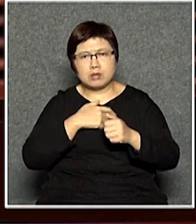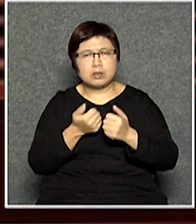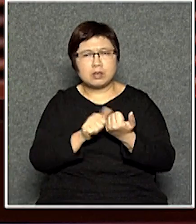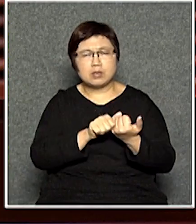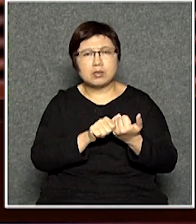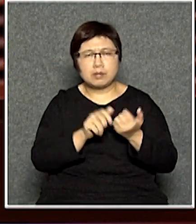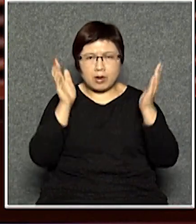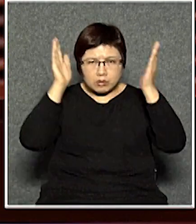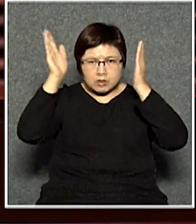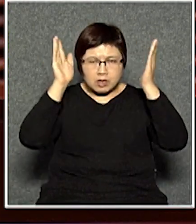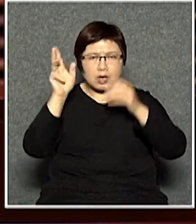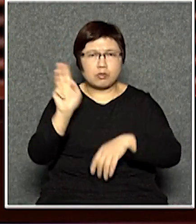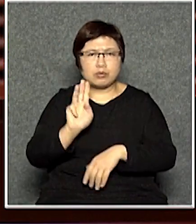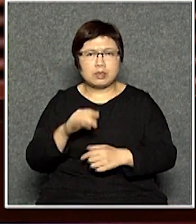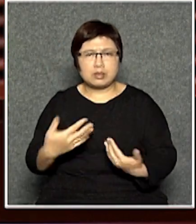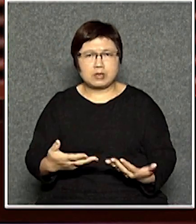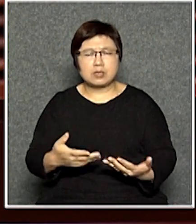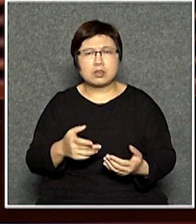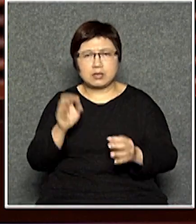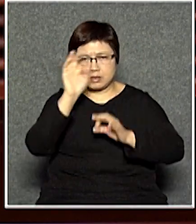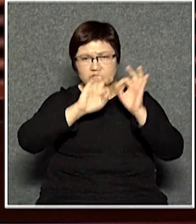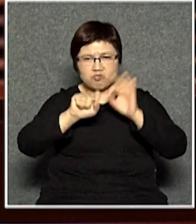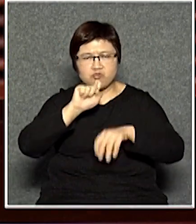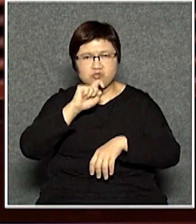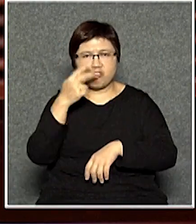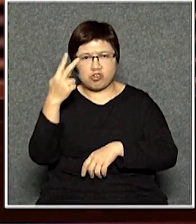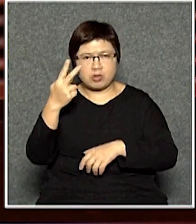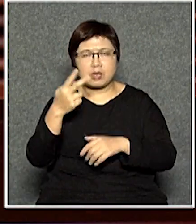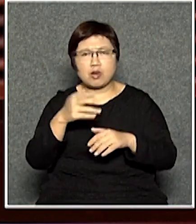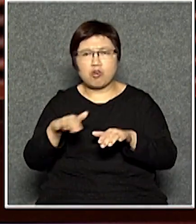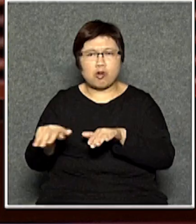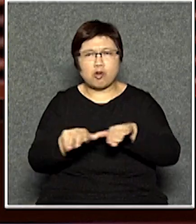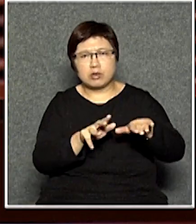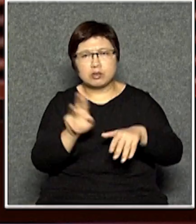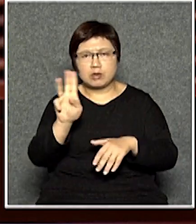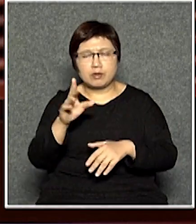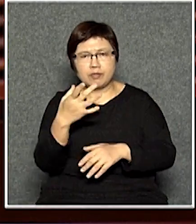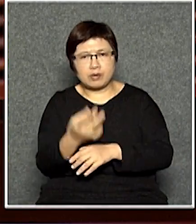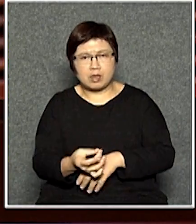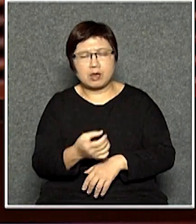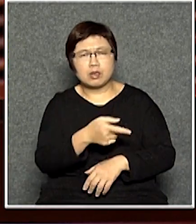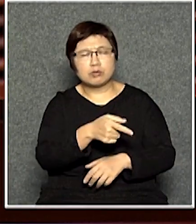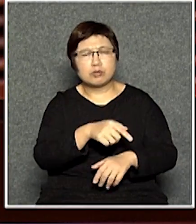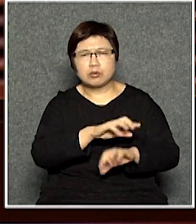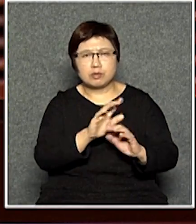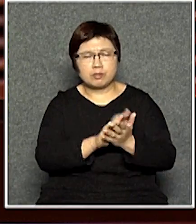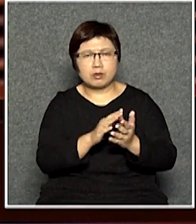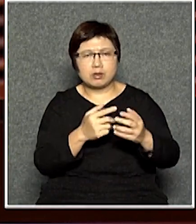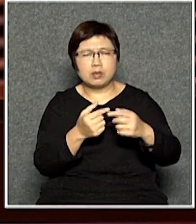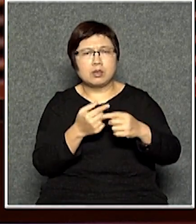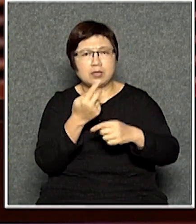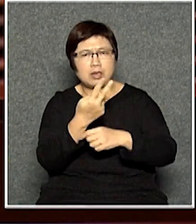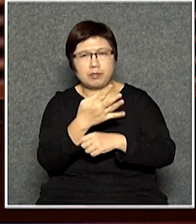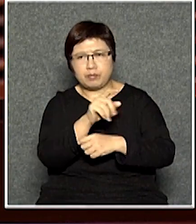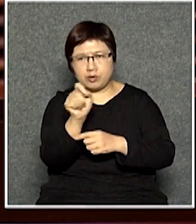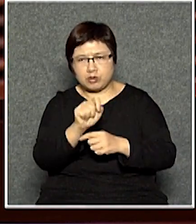亞供水，但是現時新加坡已經有兩間的海水化淡廠可以應付全國 25% 的用水量，再加上再生